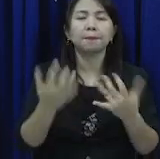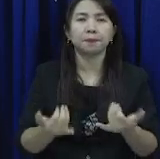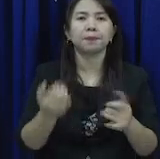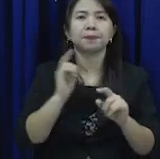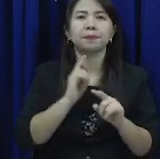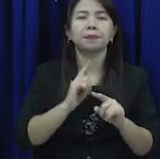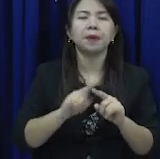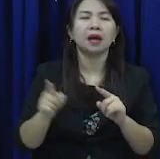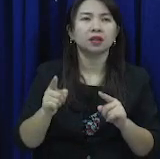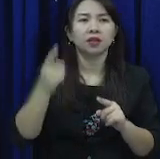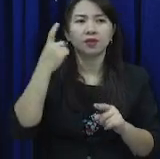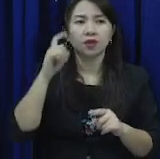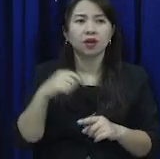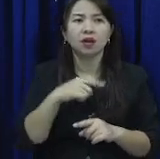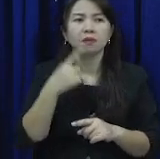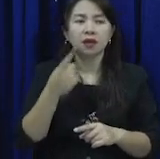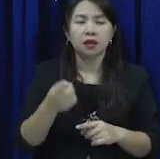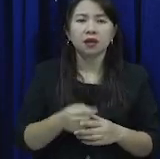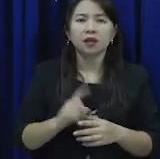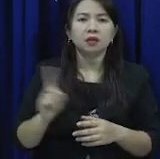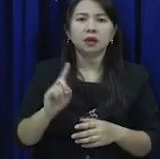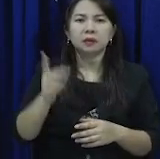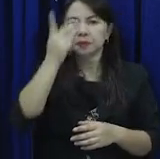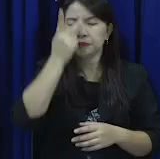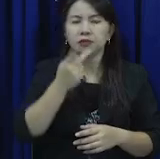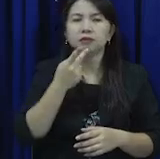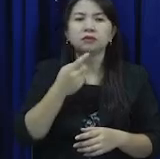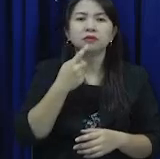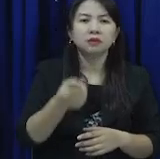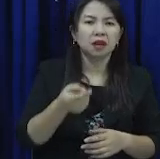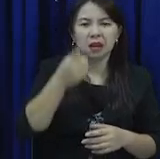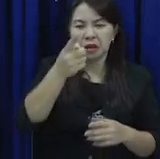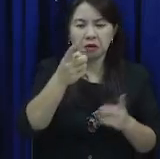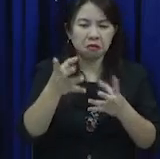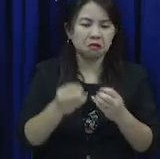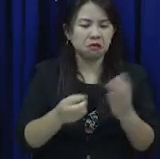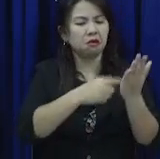yong ka mga sinasabi ng magulang na kaka-computer